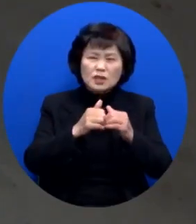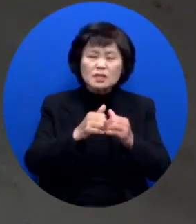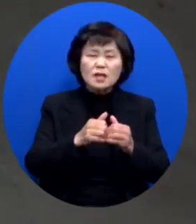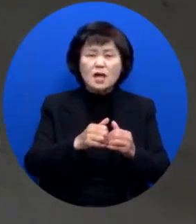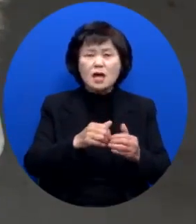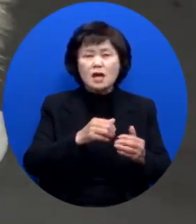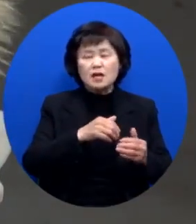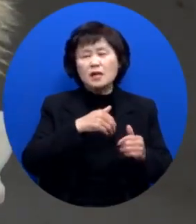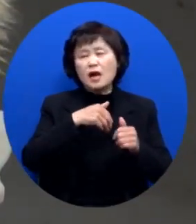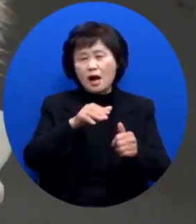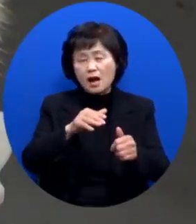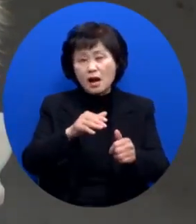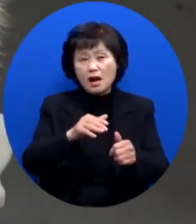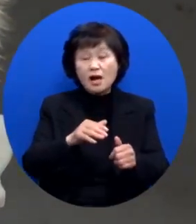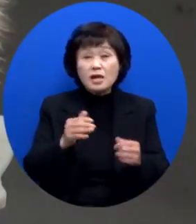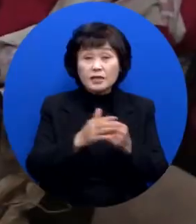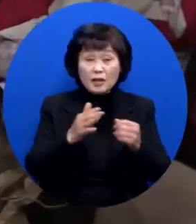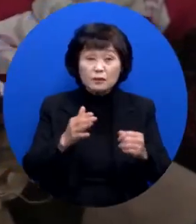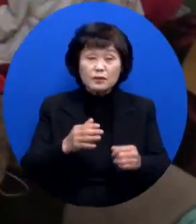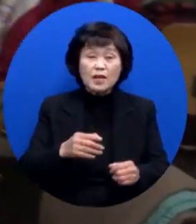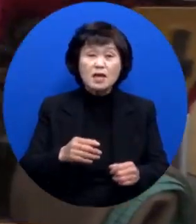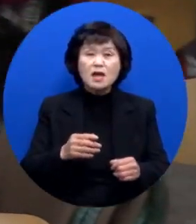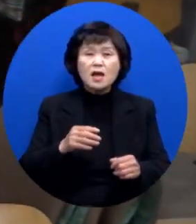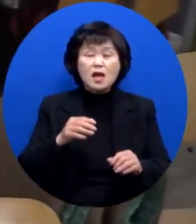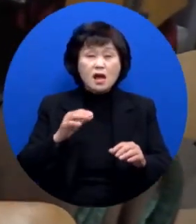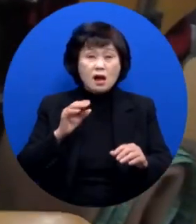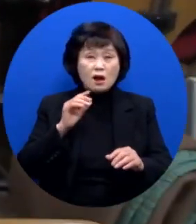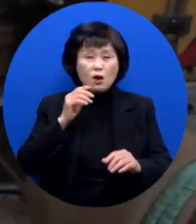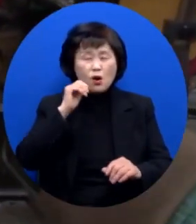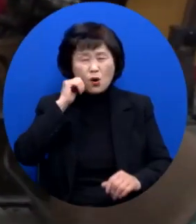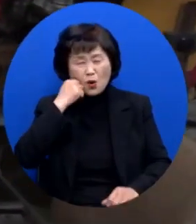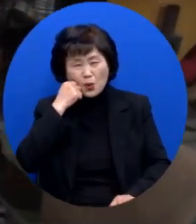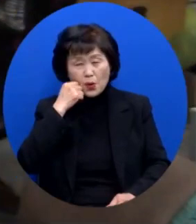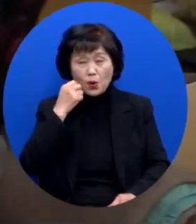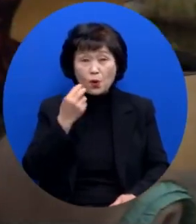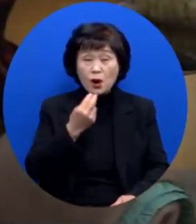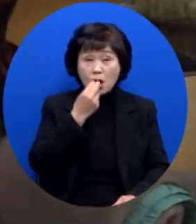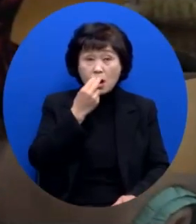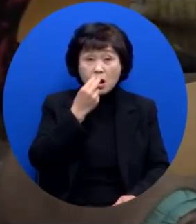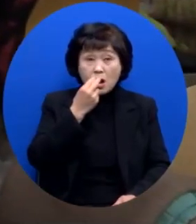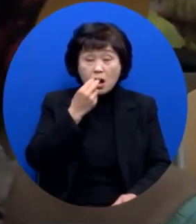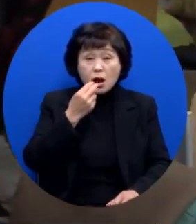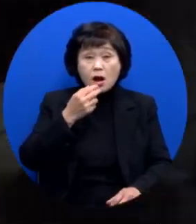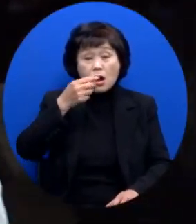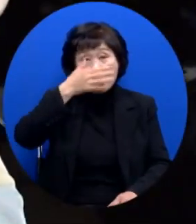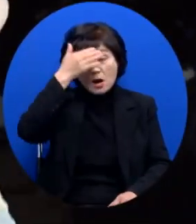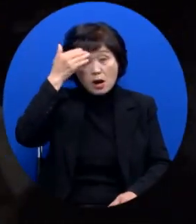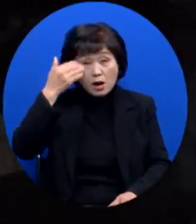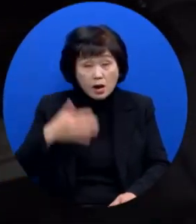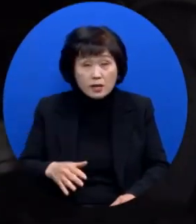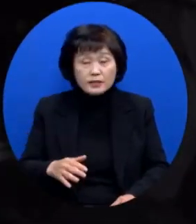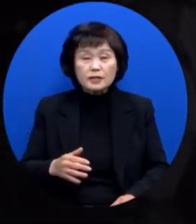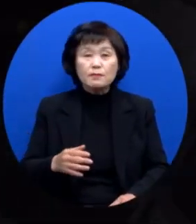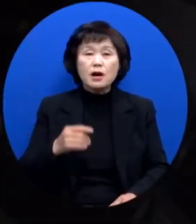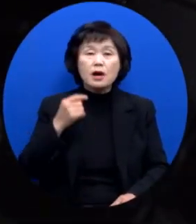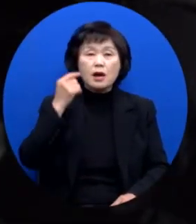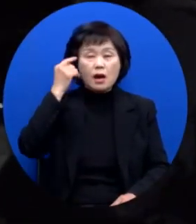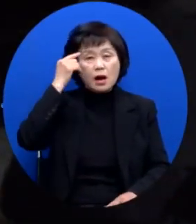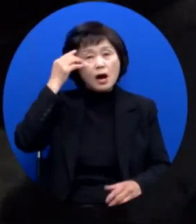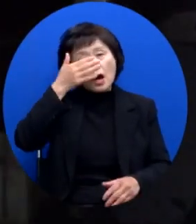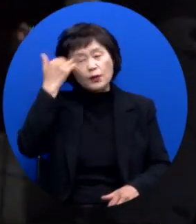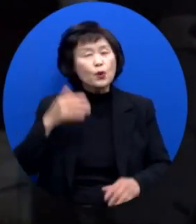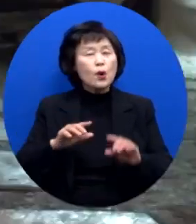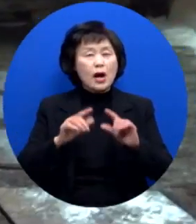우크라이나에 남아야 했습니다. 국경을 넘고 생사의 고비를 넘겼지만 난민들의 얼굴에 떠오른 것은 안도감이